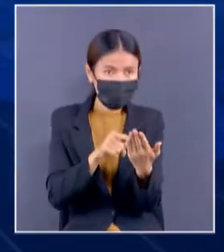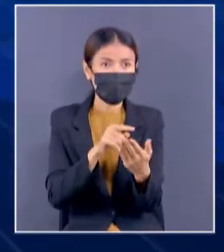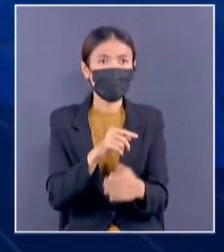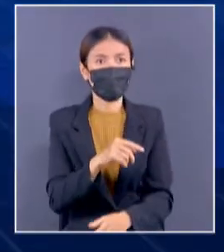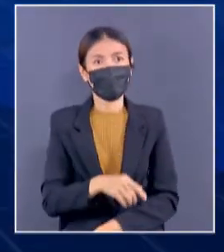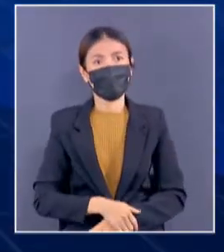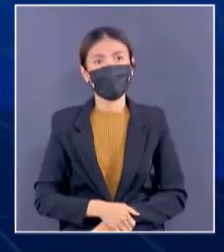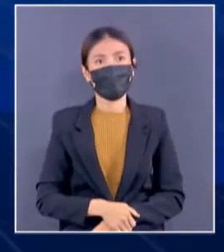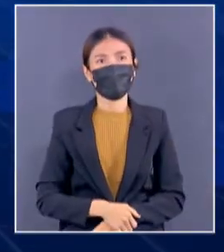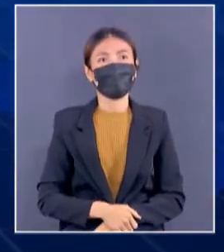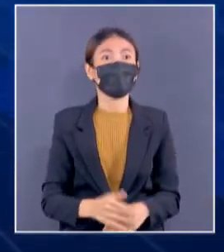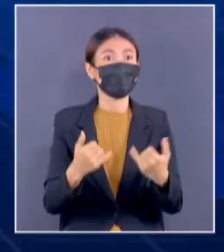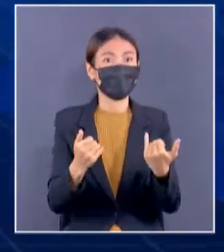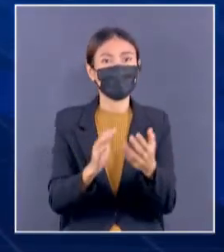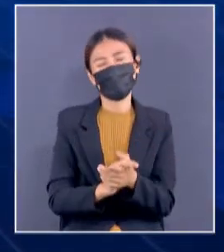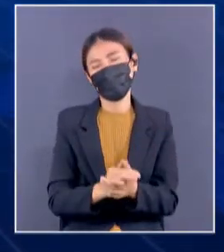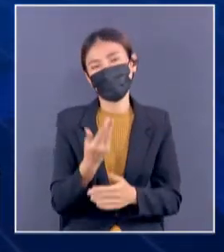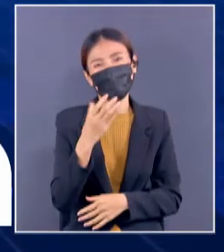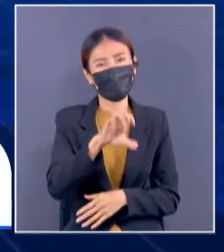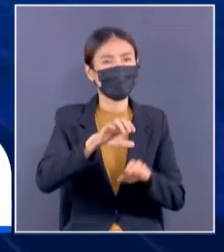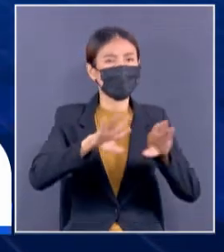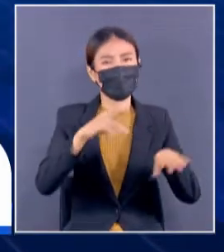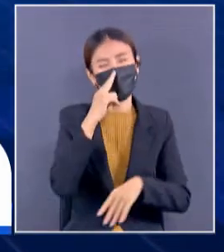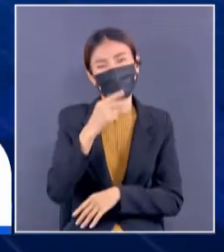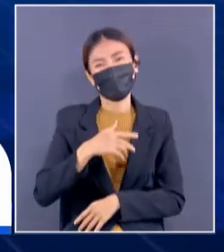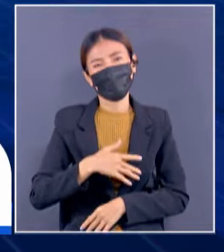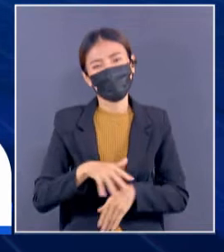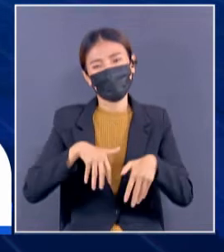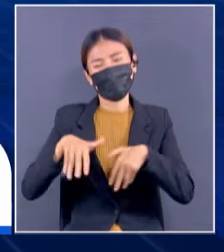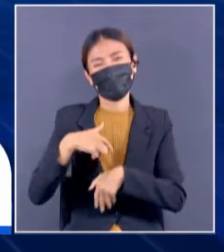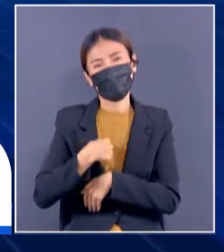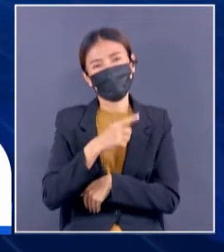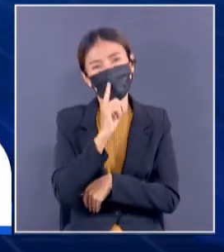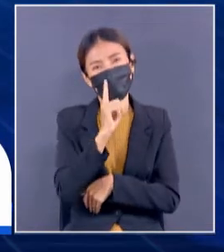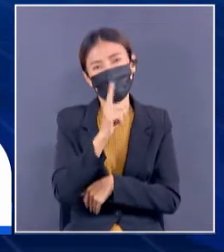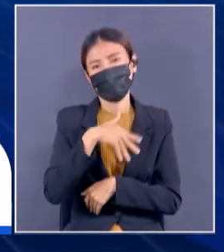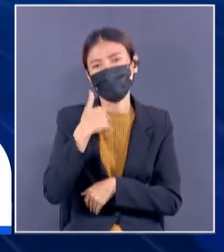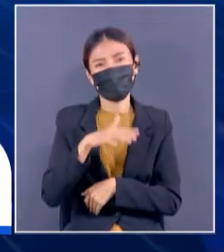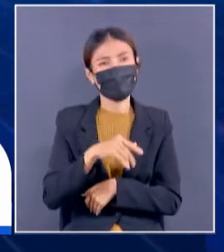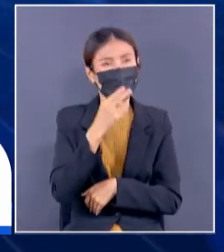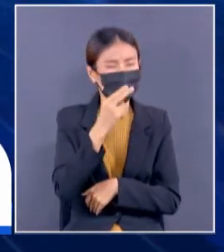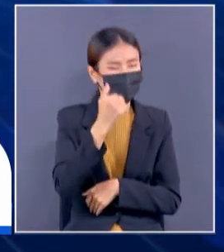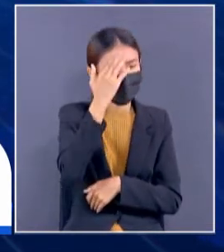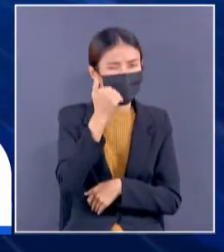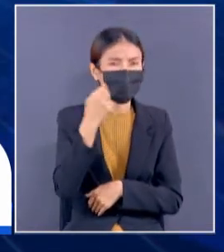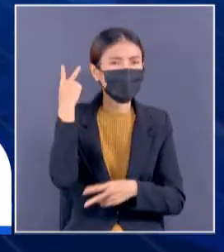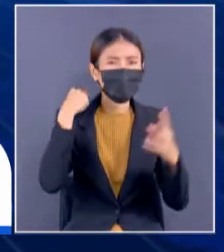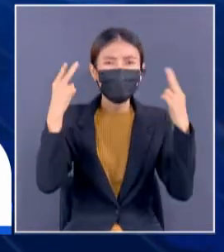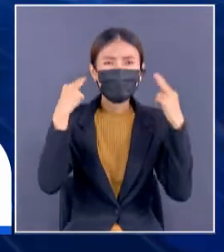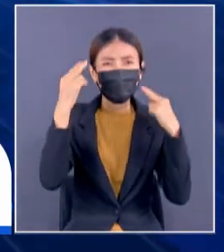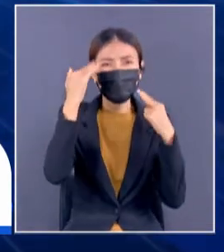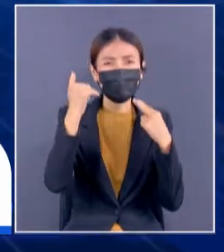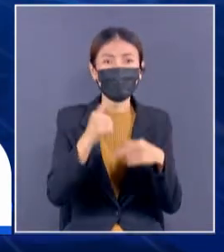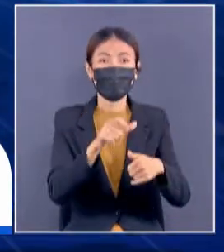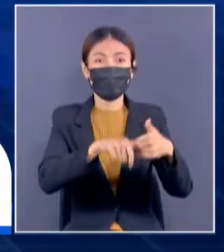ยแหละในโลกออนไลน์แสดงความคิดความเห็นกันว่าแบบนี้เนี่ยตั้งคำถามเลยเกินไปหรือไม่นี่เป็นบั